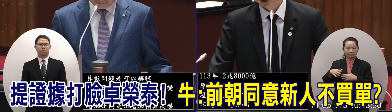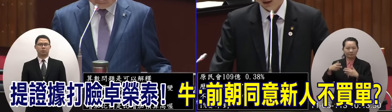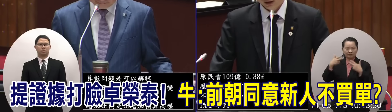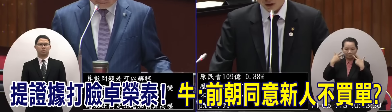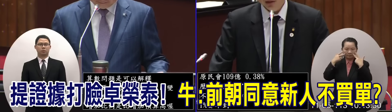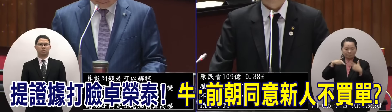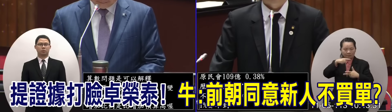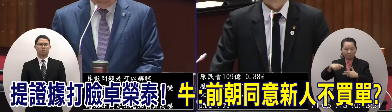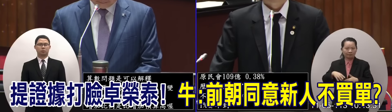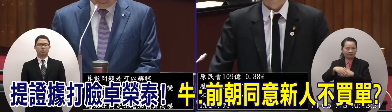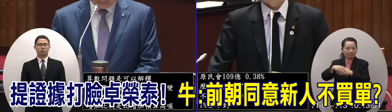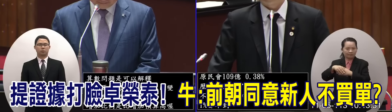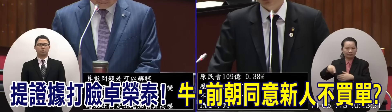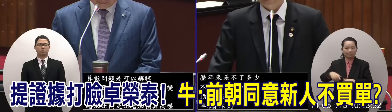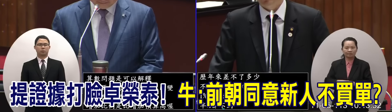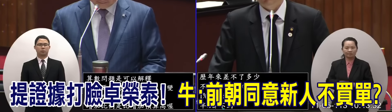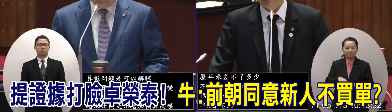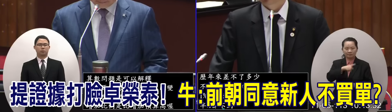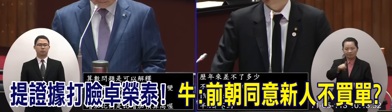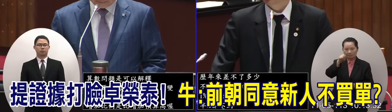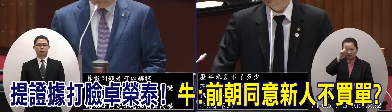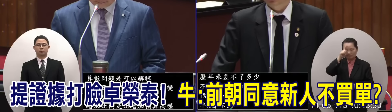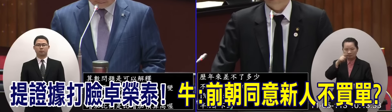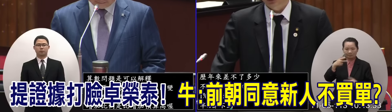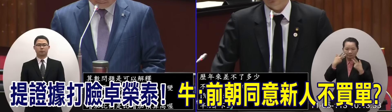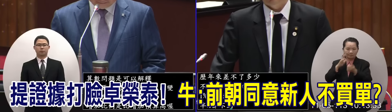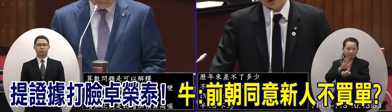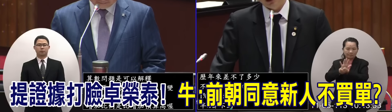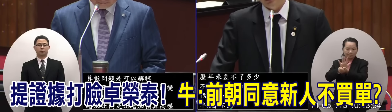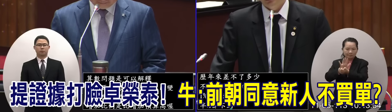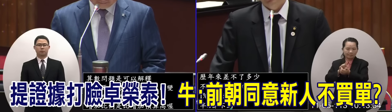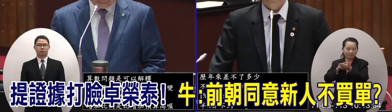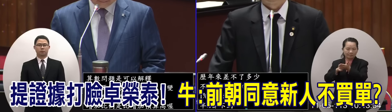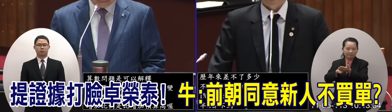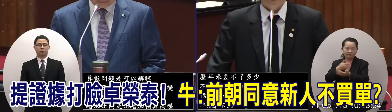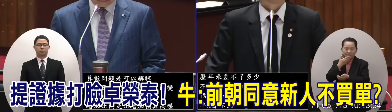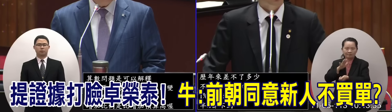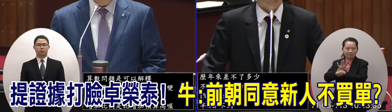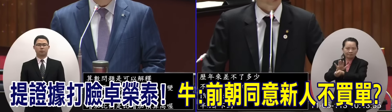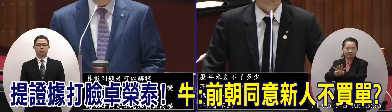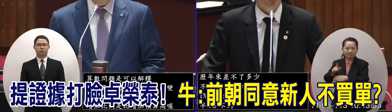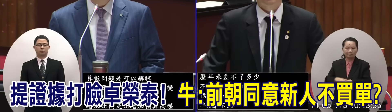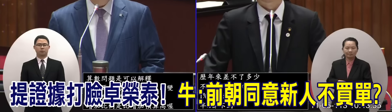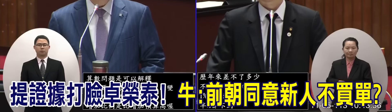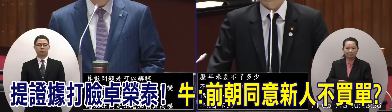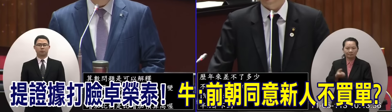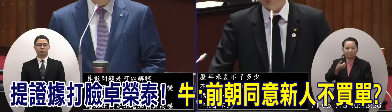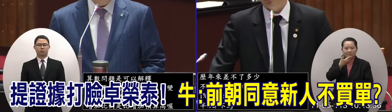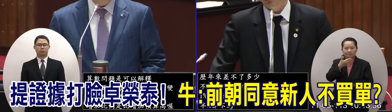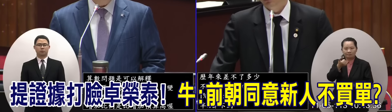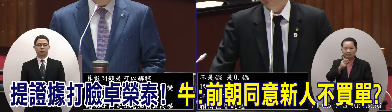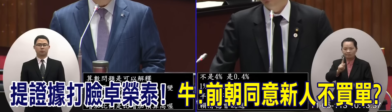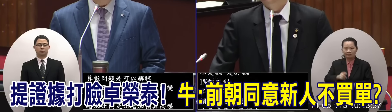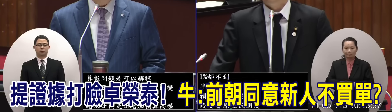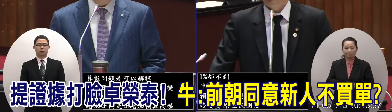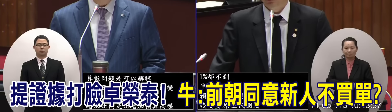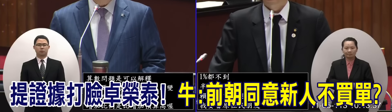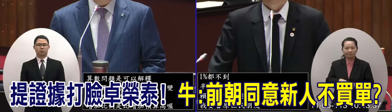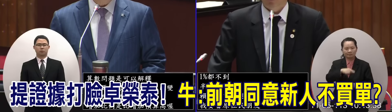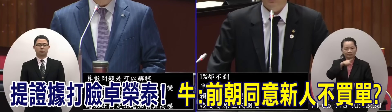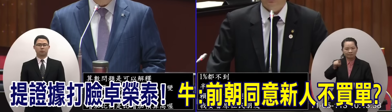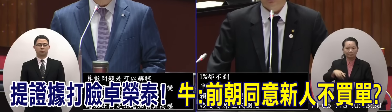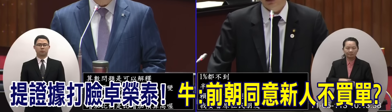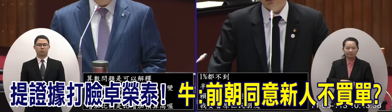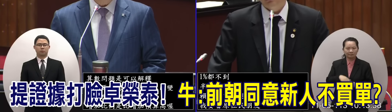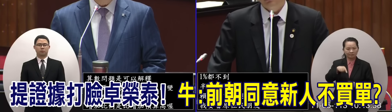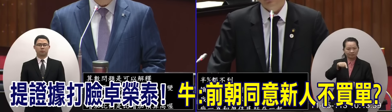起。即使哦，大家都希望帮原住民争取更好的权益，但是什么样叫更好的权益？为什么大家讲说